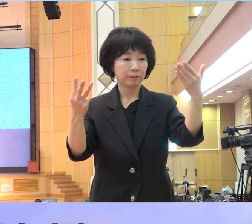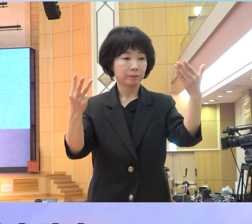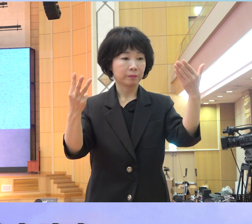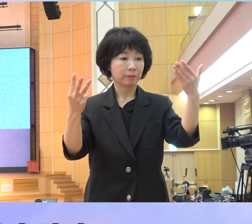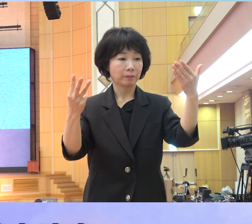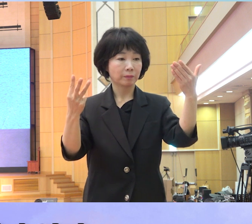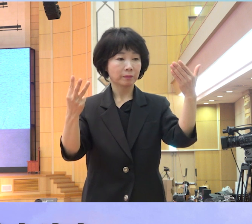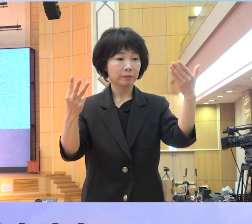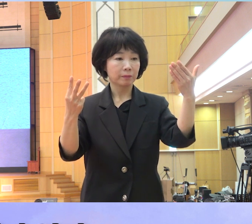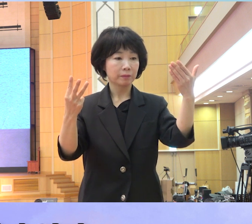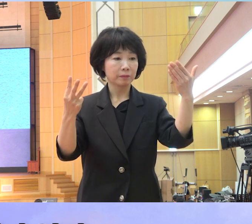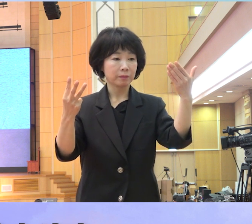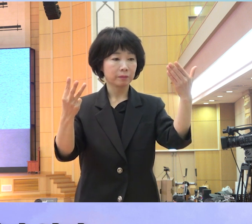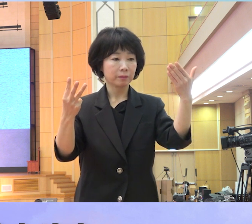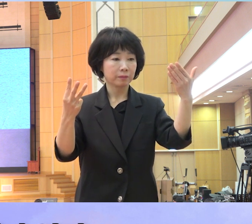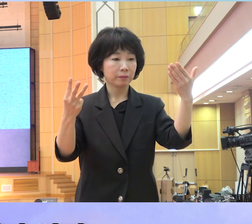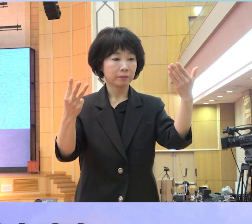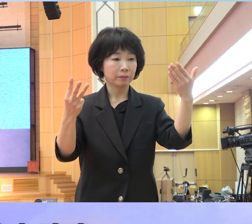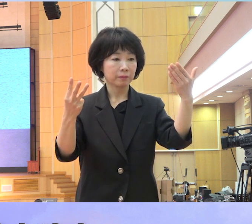베드로후서